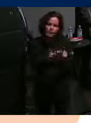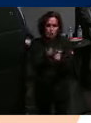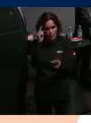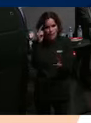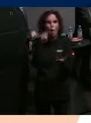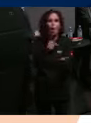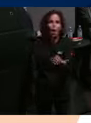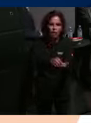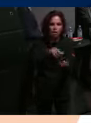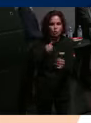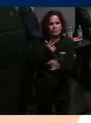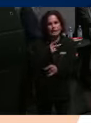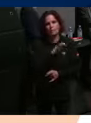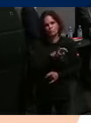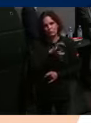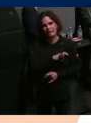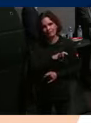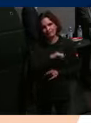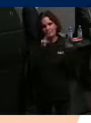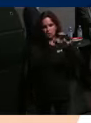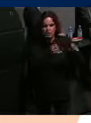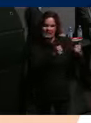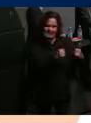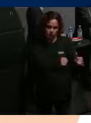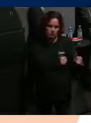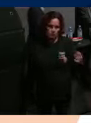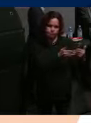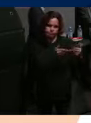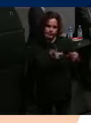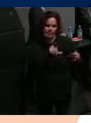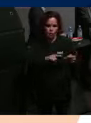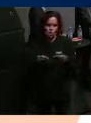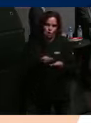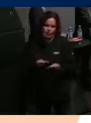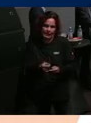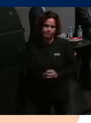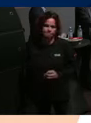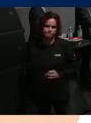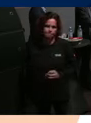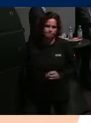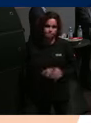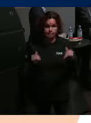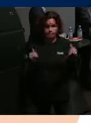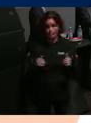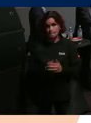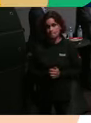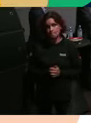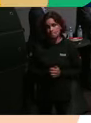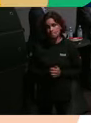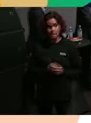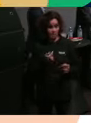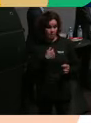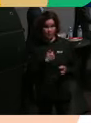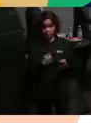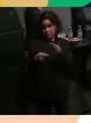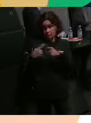målsettingen på 3% forskningsinnsats i vår økonomi. Ja, og jeg har jo blitt fortalt at